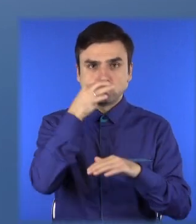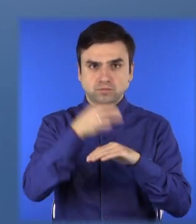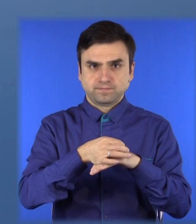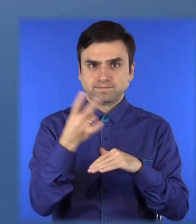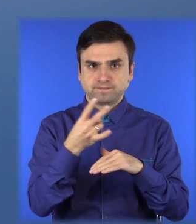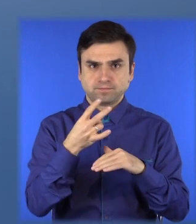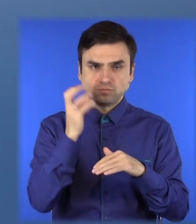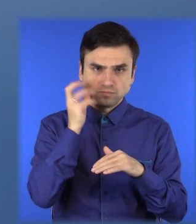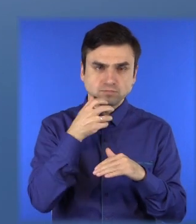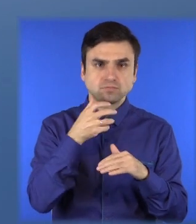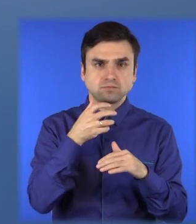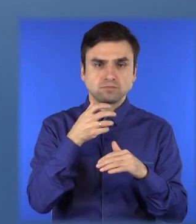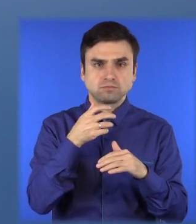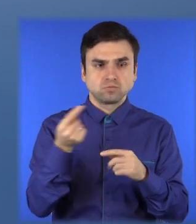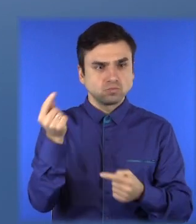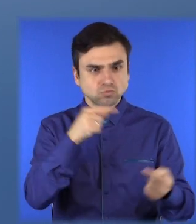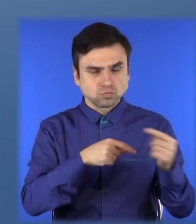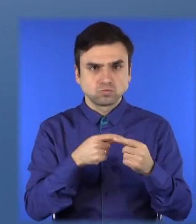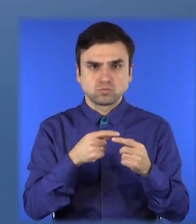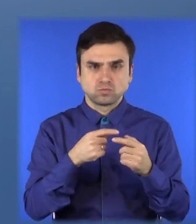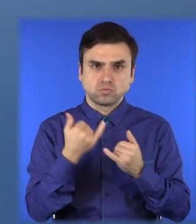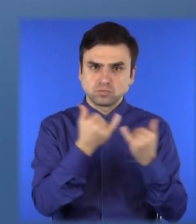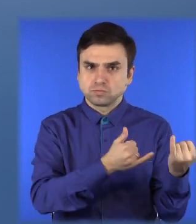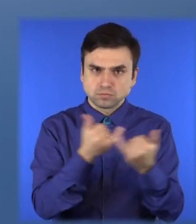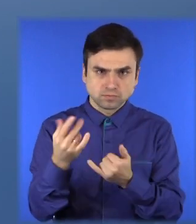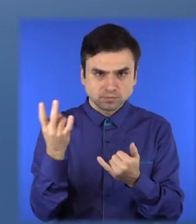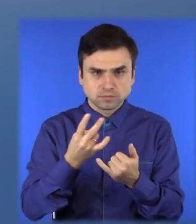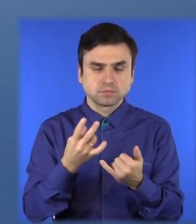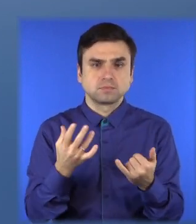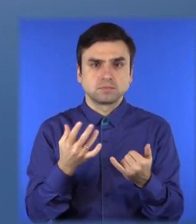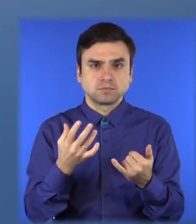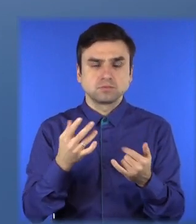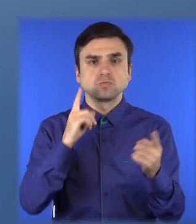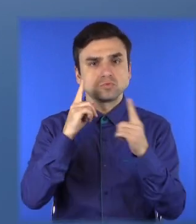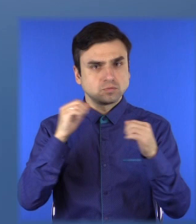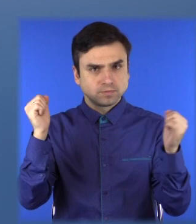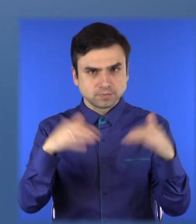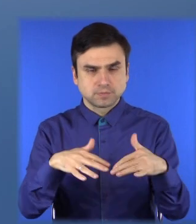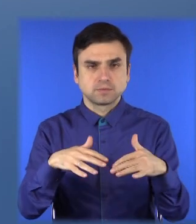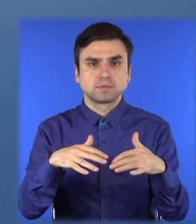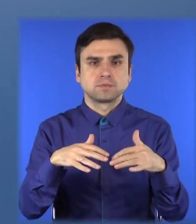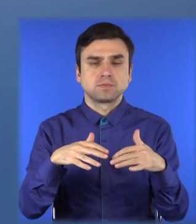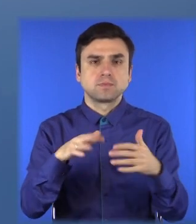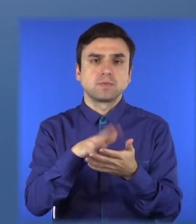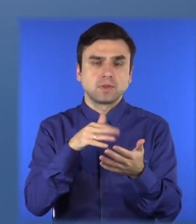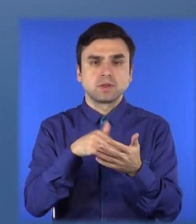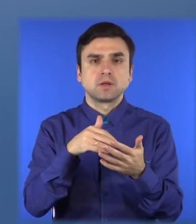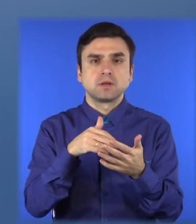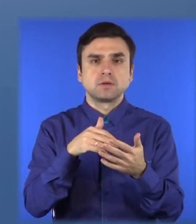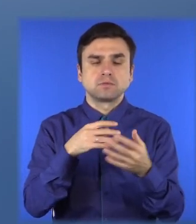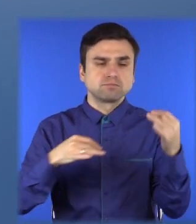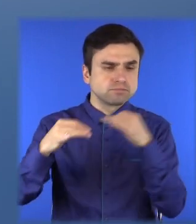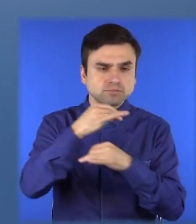злагоді, в дусі християнської любові, в дусі патріотизму провести собор,